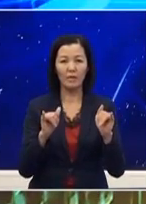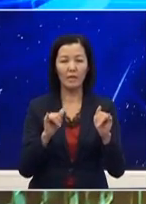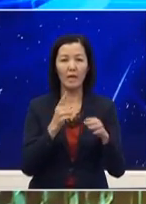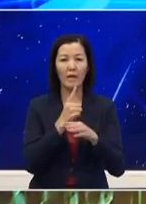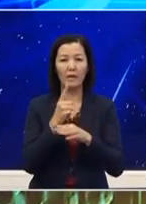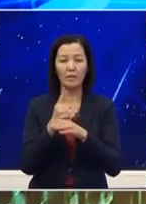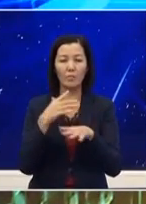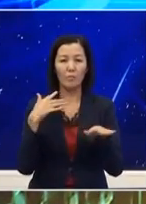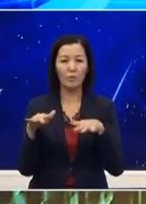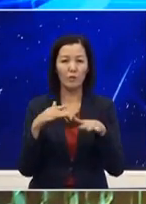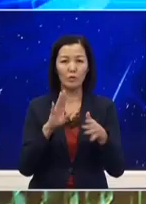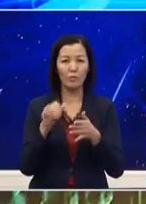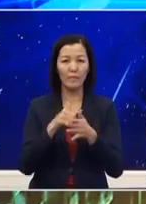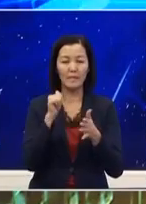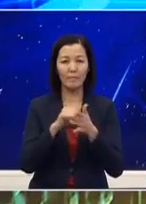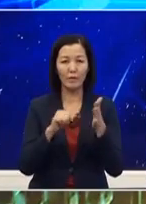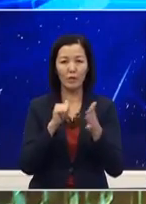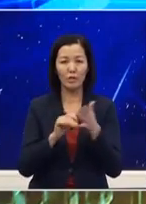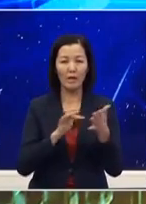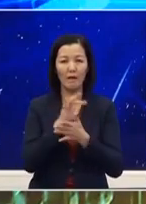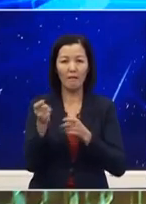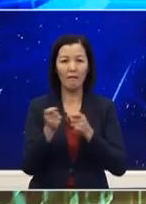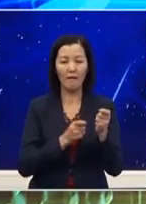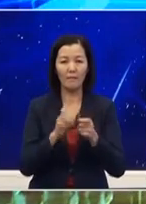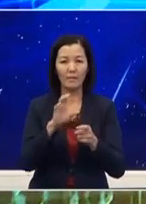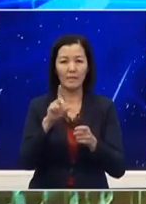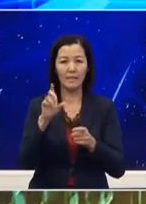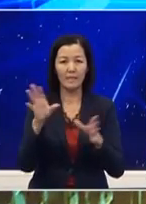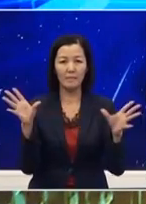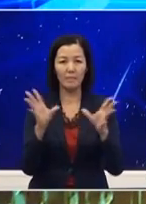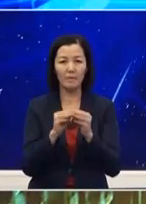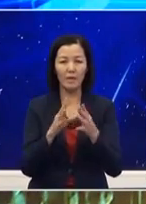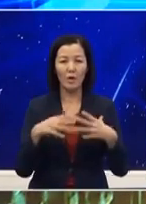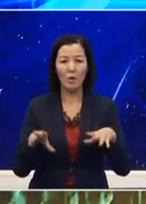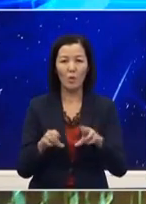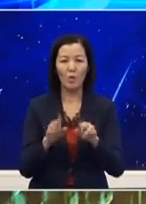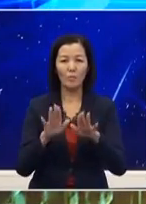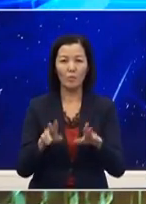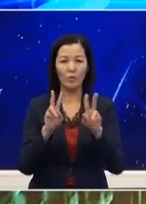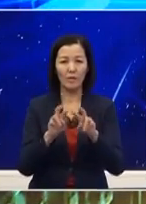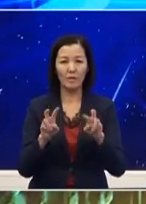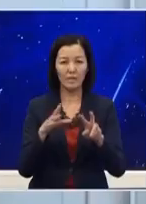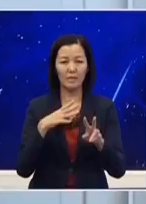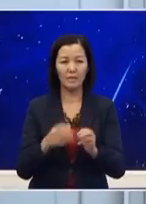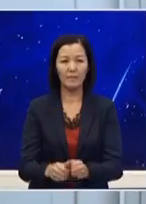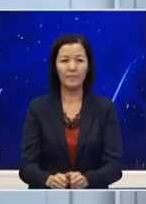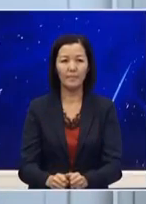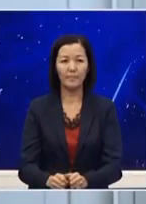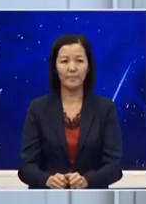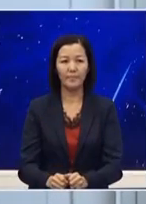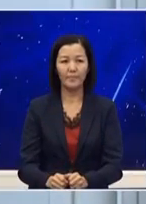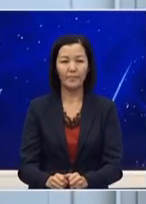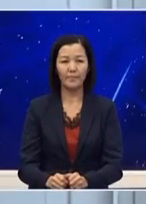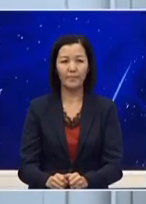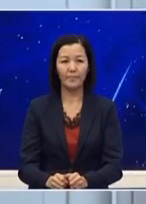болуы ықтимал. Осыған орай қалалық әкімдік пен СЕС мамандары бірлесіп қоғамдық орындарды тексерді. Только когда